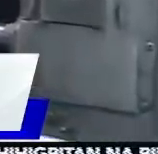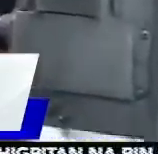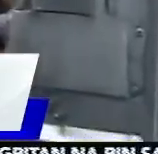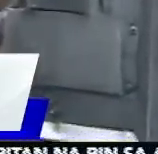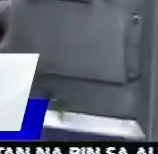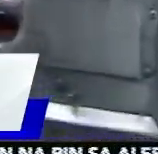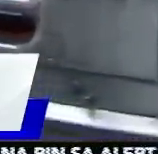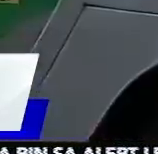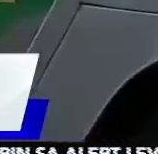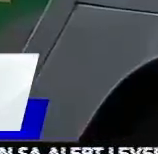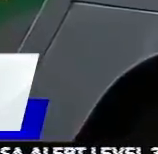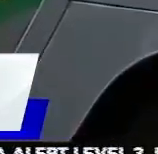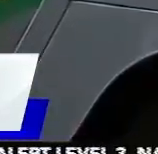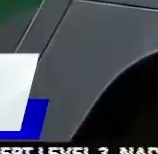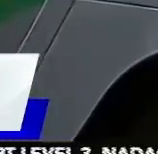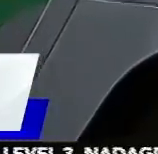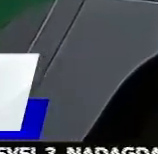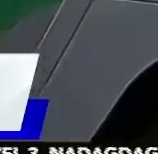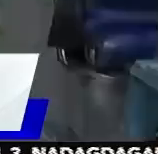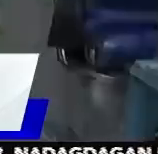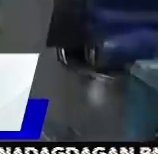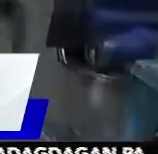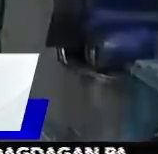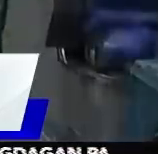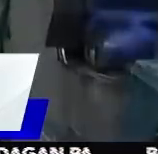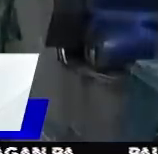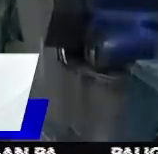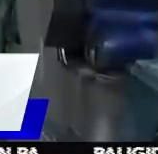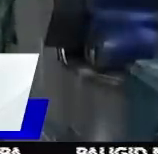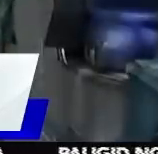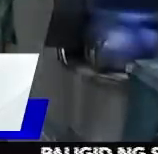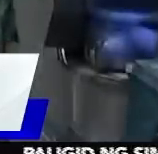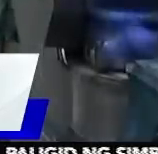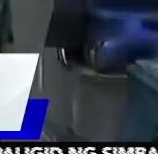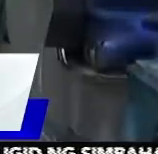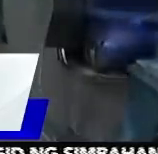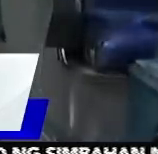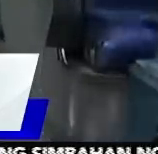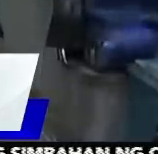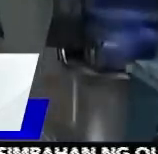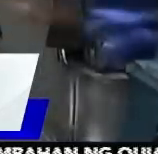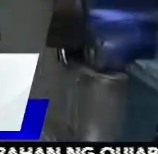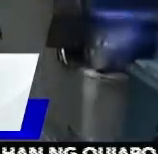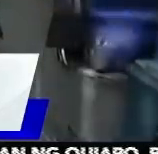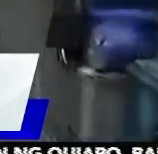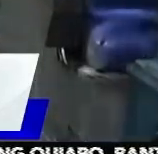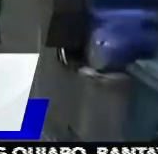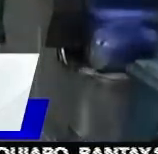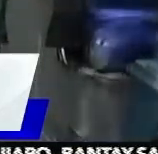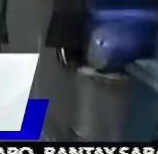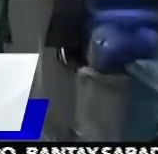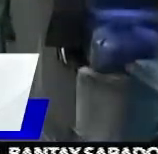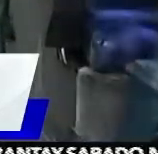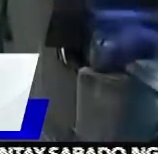ng sobra sa pinapayagan sa ilalim ng Alert Level 3. Yung ating panuntutunan po dyan, 50%. Kaya nga yung mga drivers po,